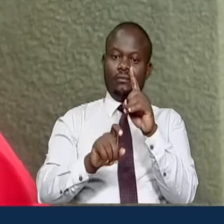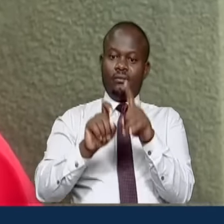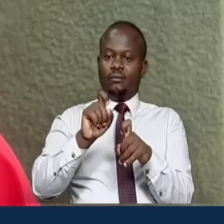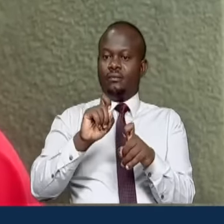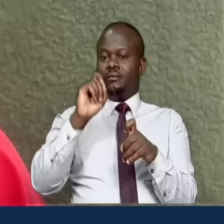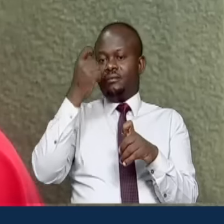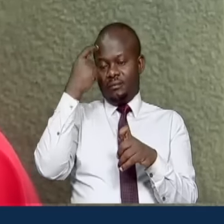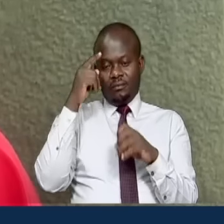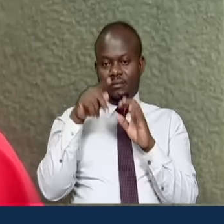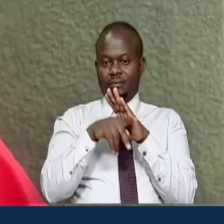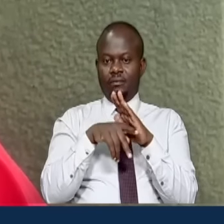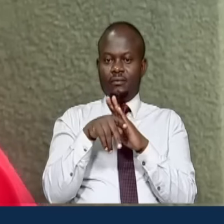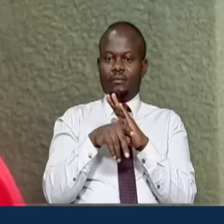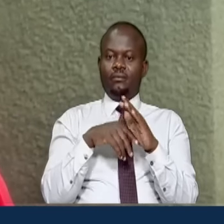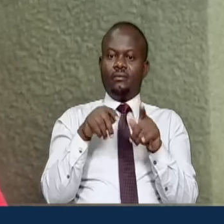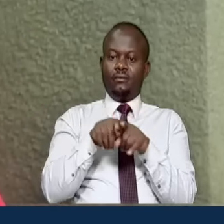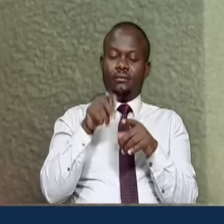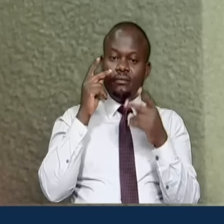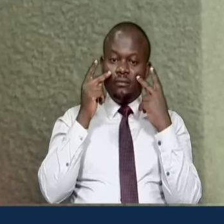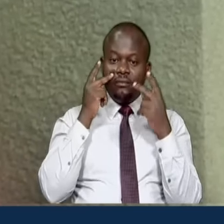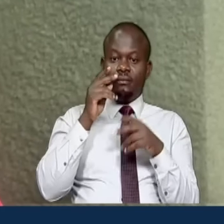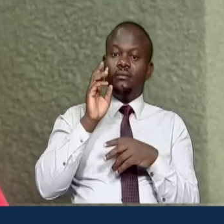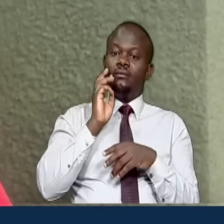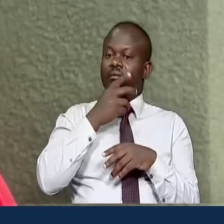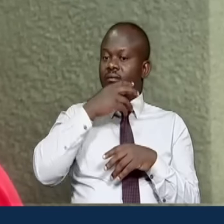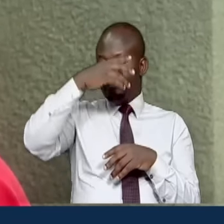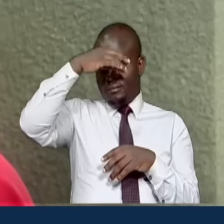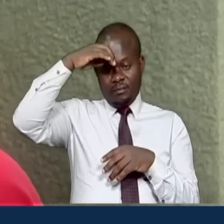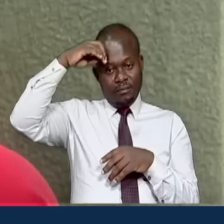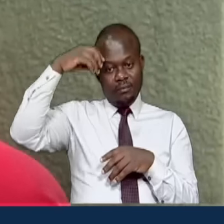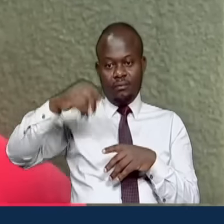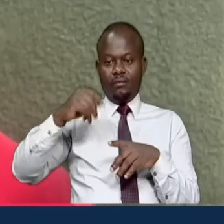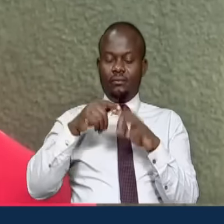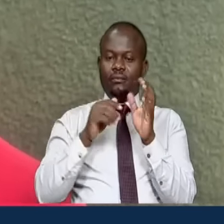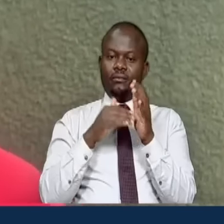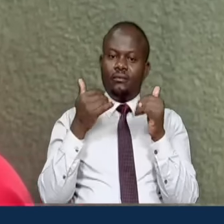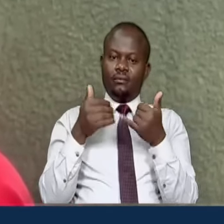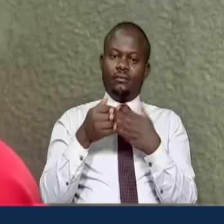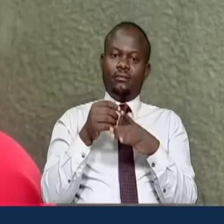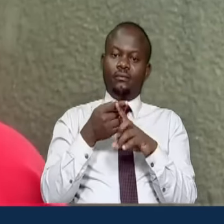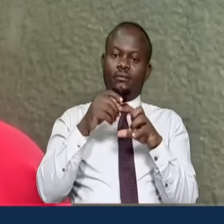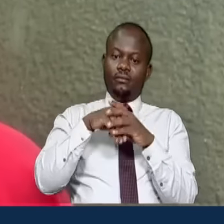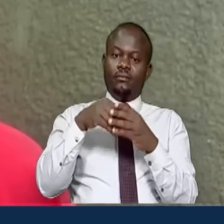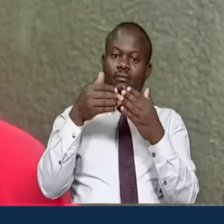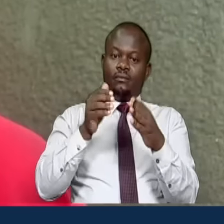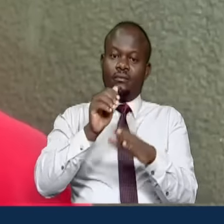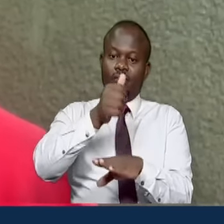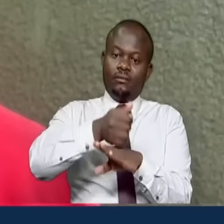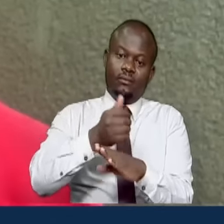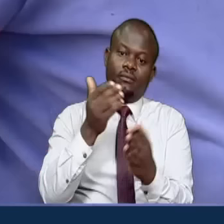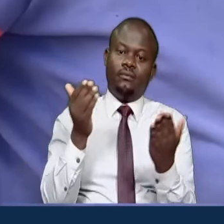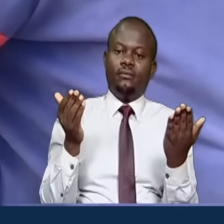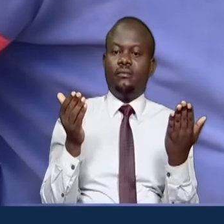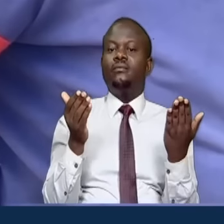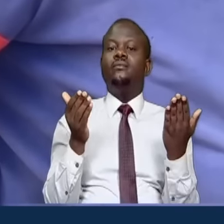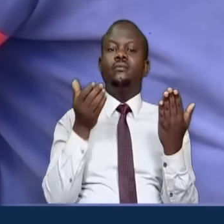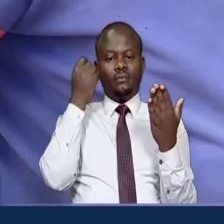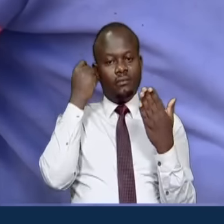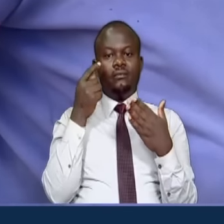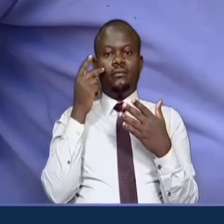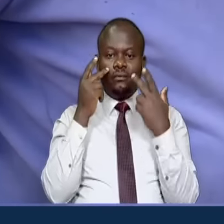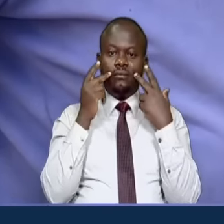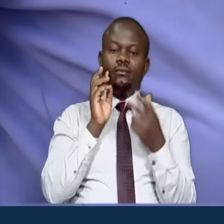cya prime nabo kubona amazi byarabagoraga, ariko ubu ngubu kuva aho Rugarama ishyiriye ivomo hano babona